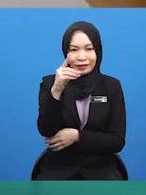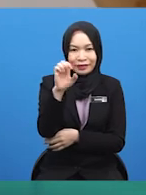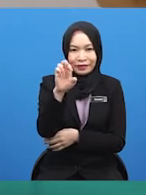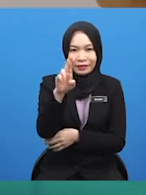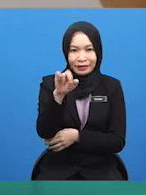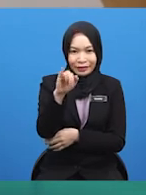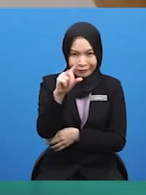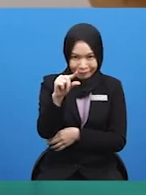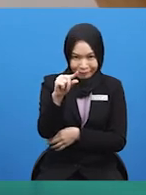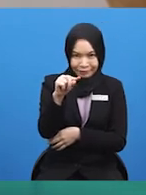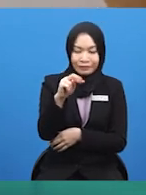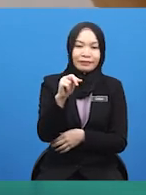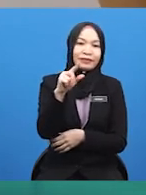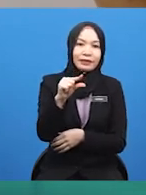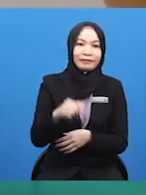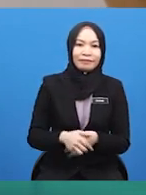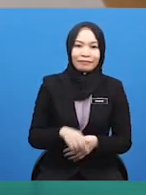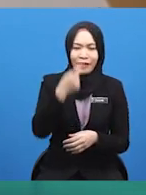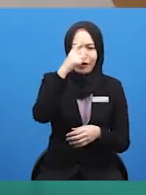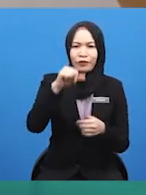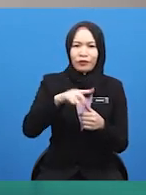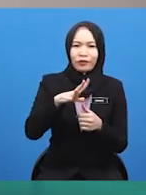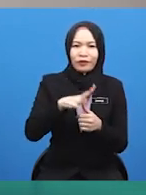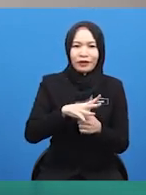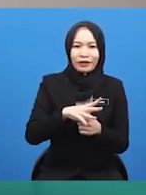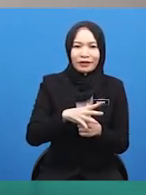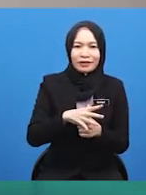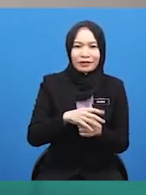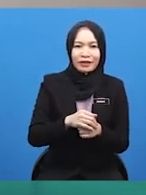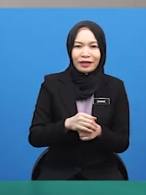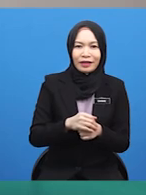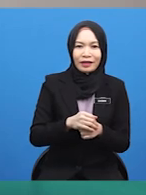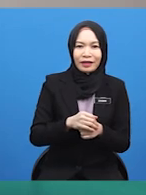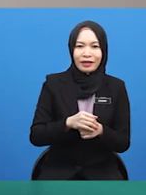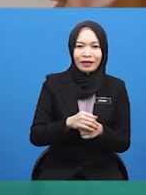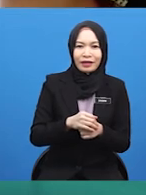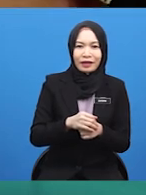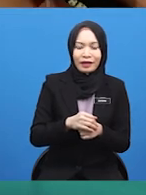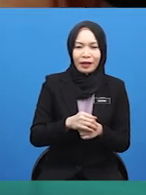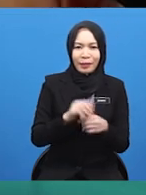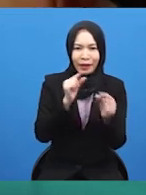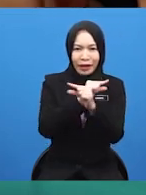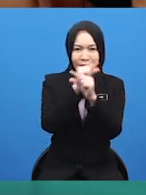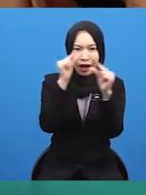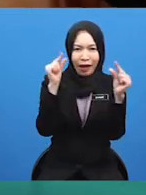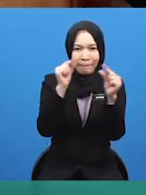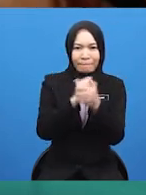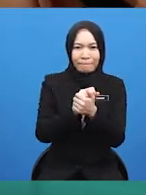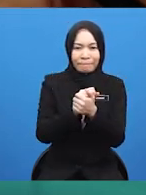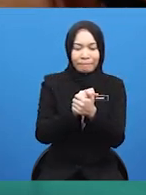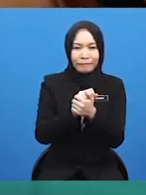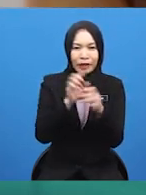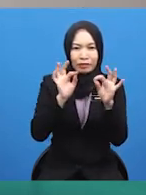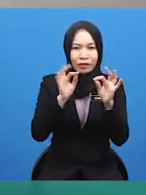yang dihasilkan adalah untuk menampakkan struktur sesuatu objek. Semakin gelap menunjukkan semakin